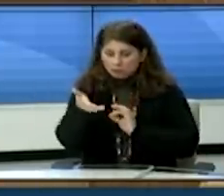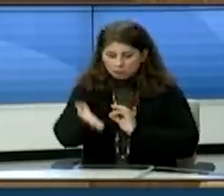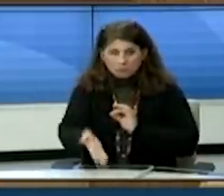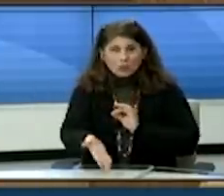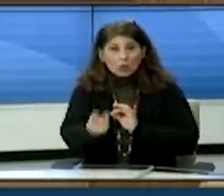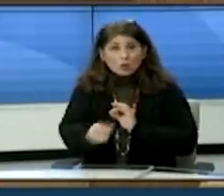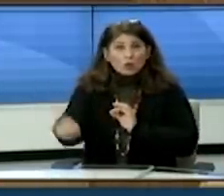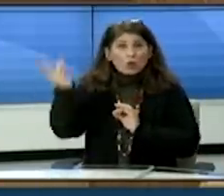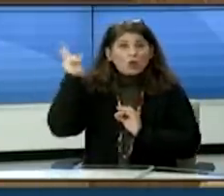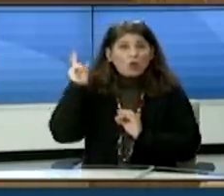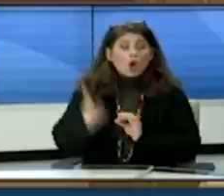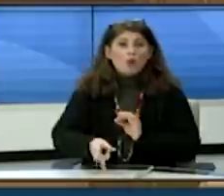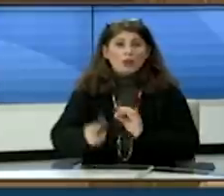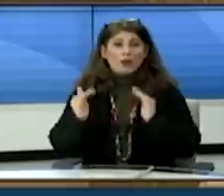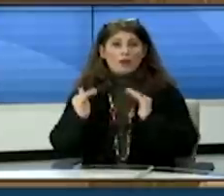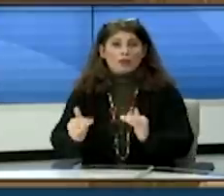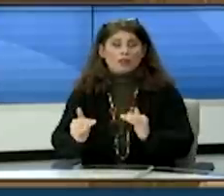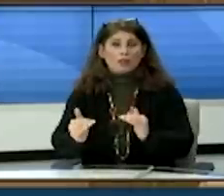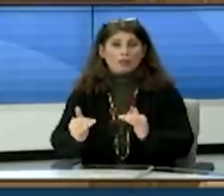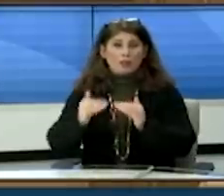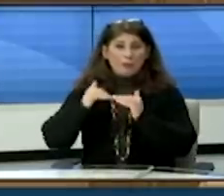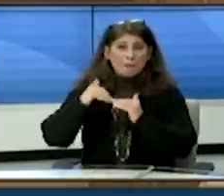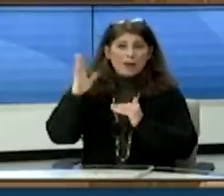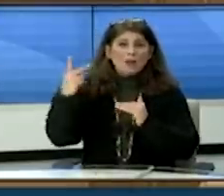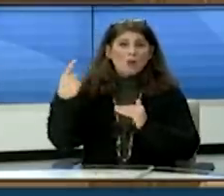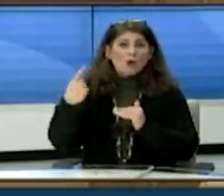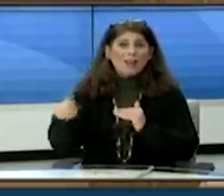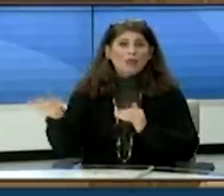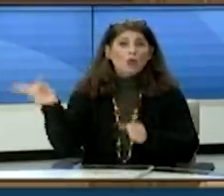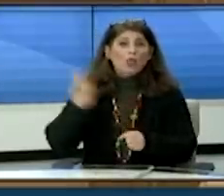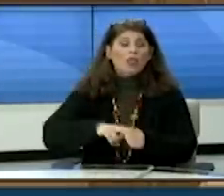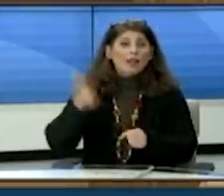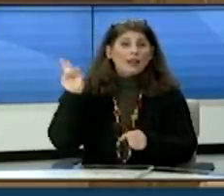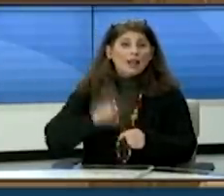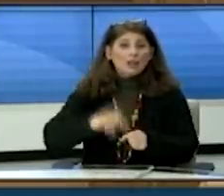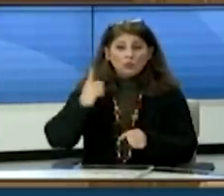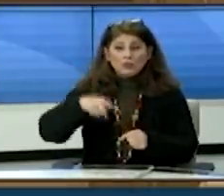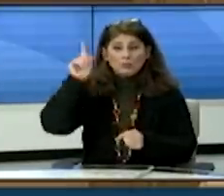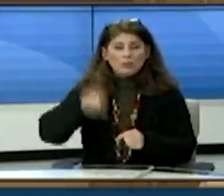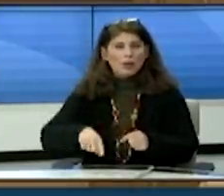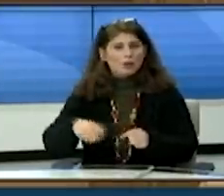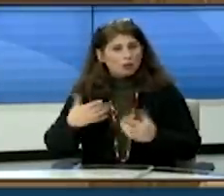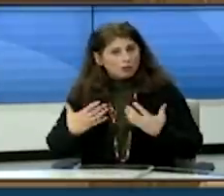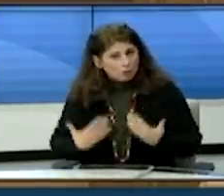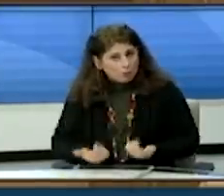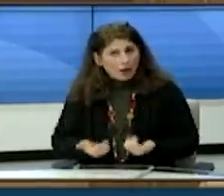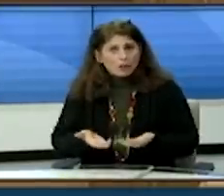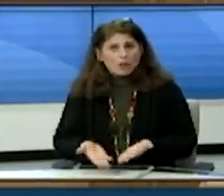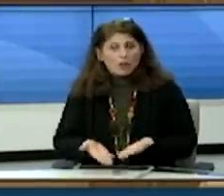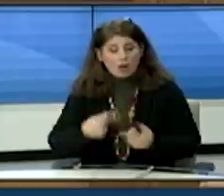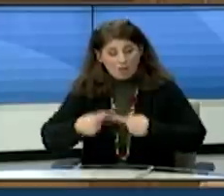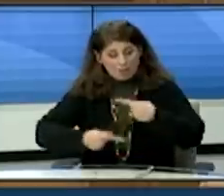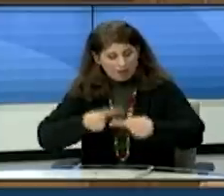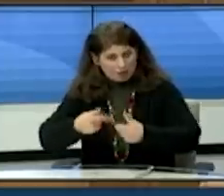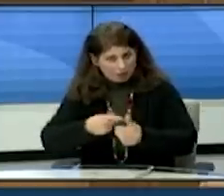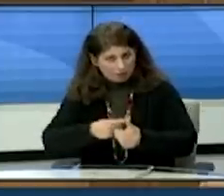βρισκόμαστε σε χειρότερη κατάσταση με πάνω από 100 θανάτους τη μέρα. Ενώ υπάρχει πλέον και η